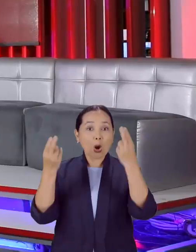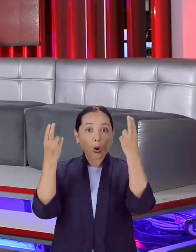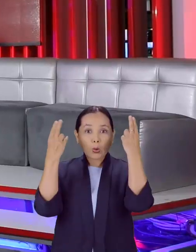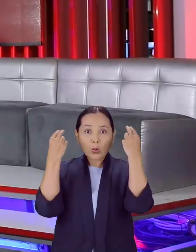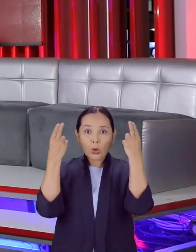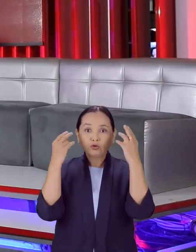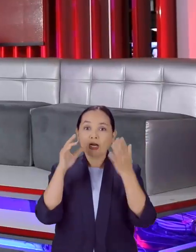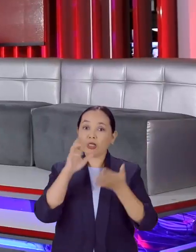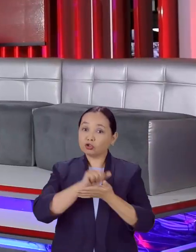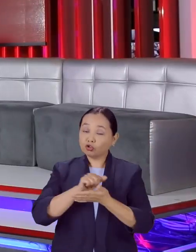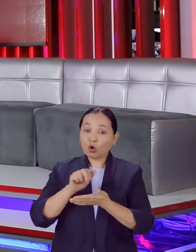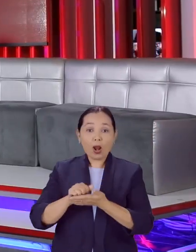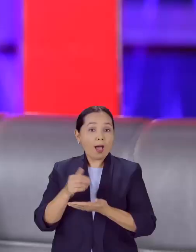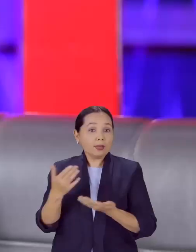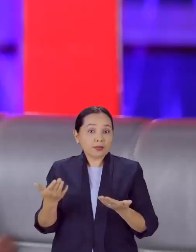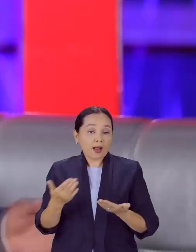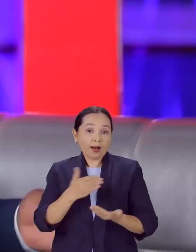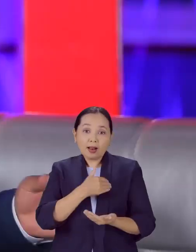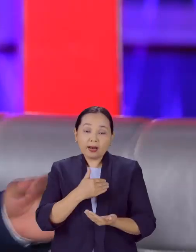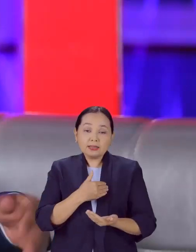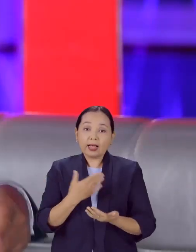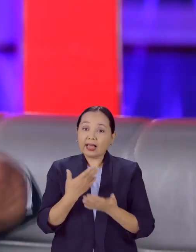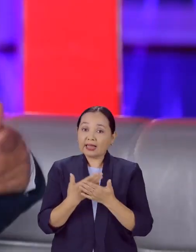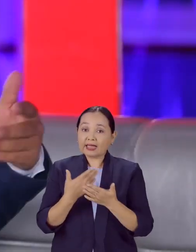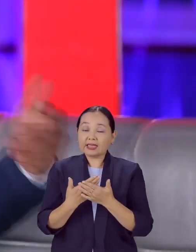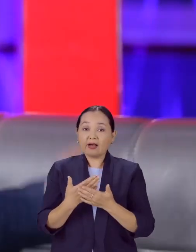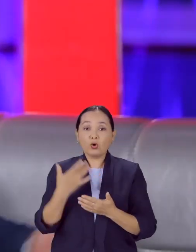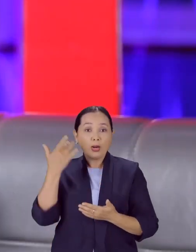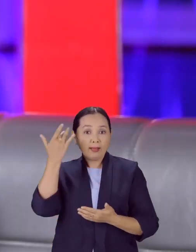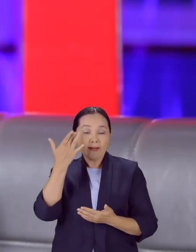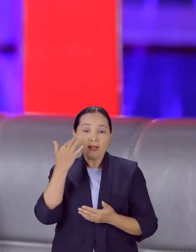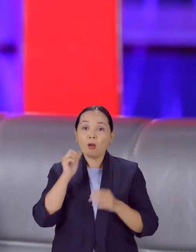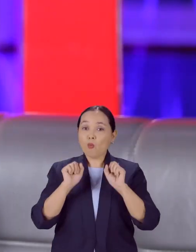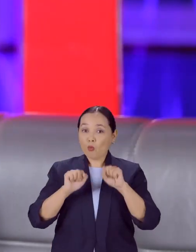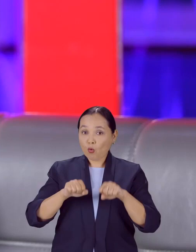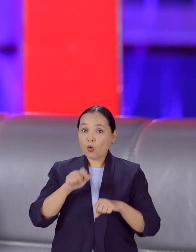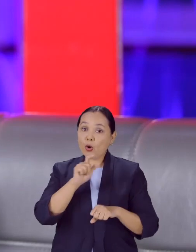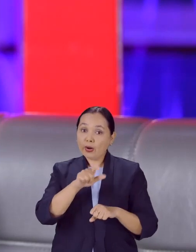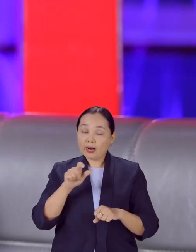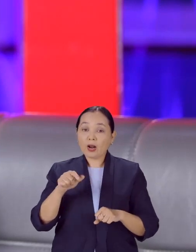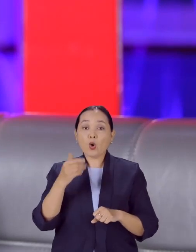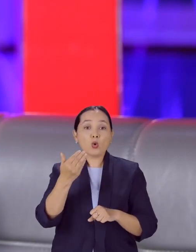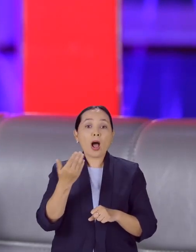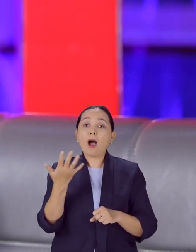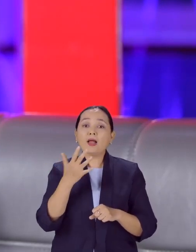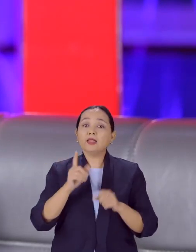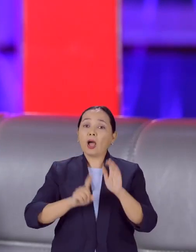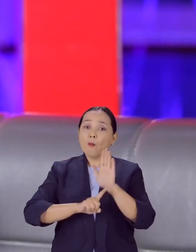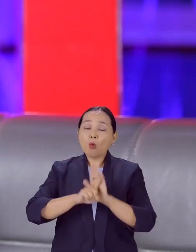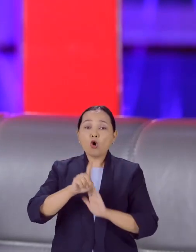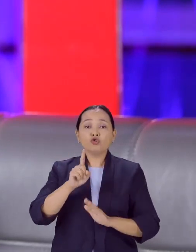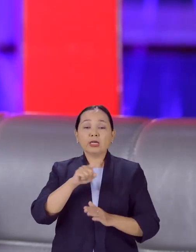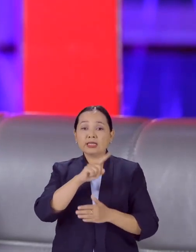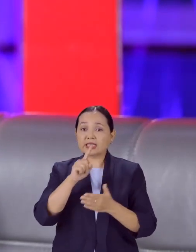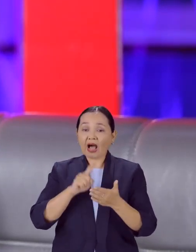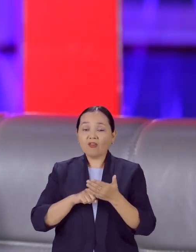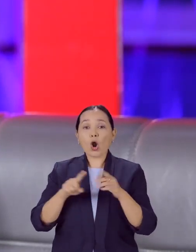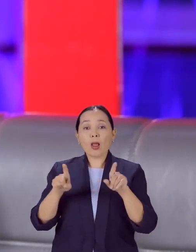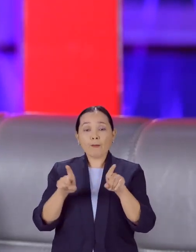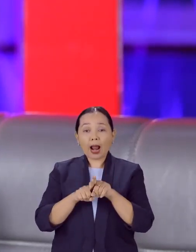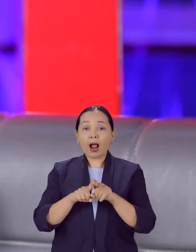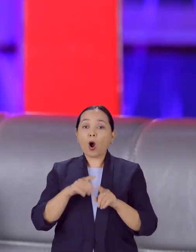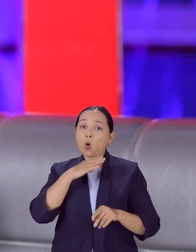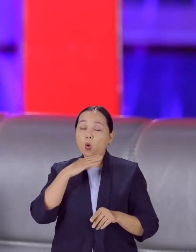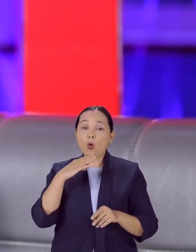Quyonchilik bilan shug'ullansammikan degan tasavvurga kelgan ham yurtlarimiz bo'lishi mumkin va ular ishni qanday boshlasam bo'ladi degan savol bilan ham